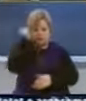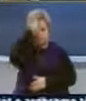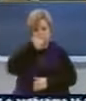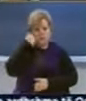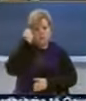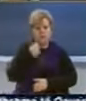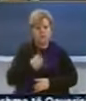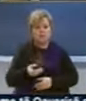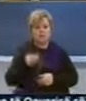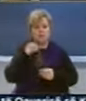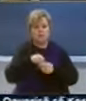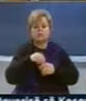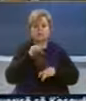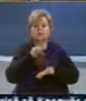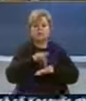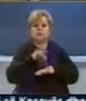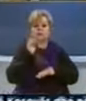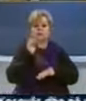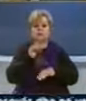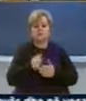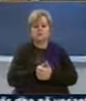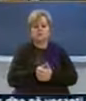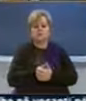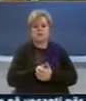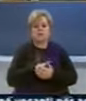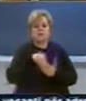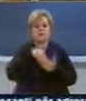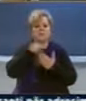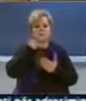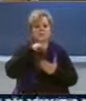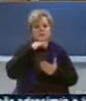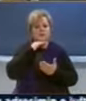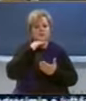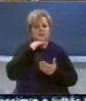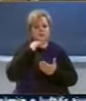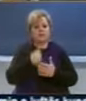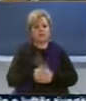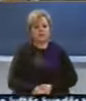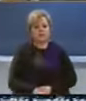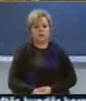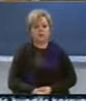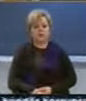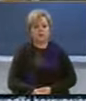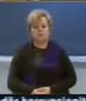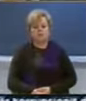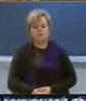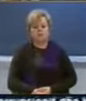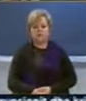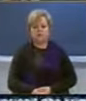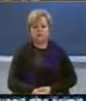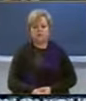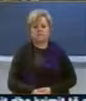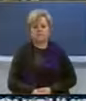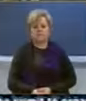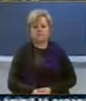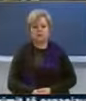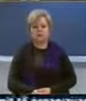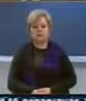dhe një pjesë ndishme në teritorin e saj si që është Mitrovica apo pjesa veriore Mitrovicës.